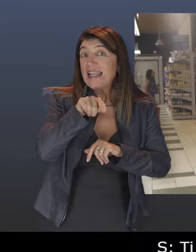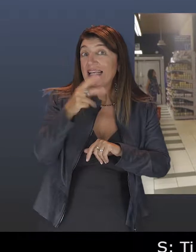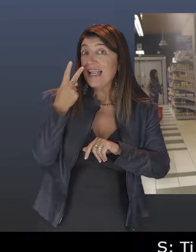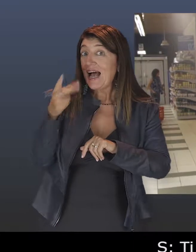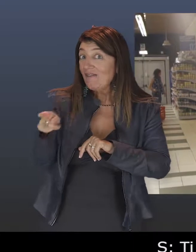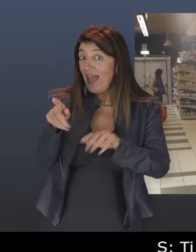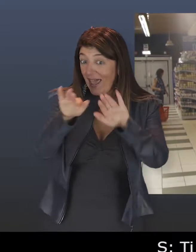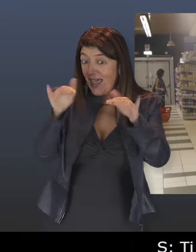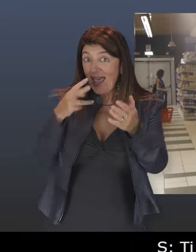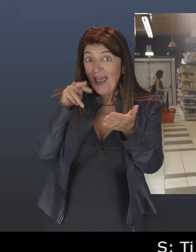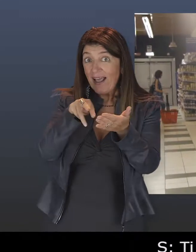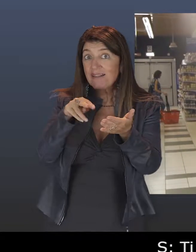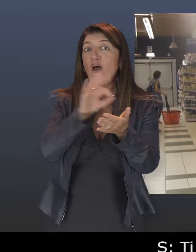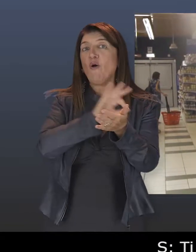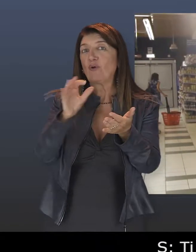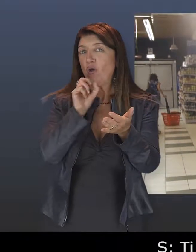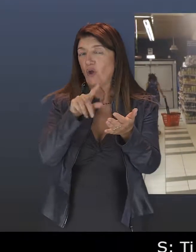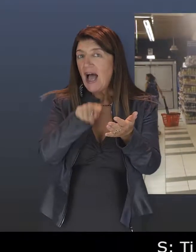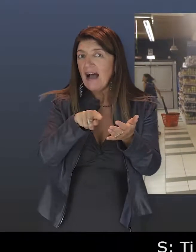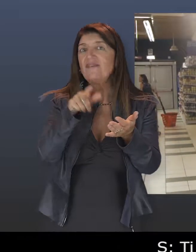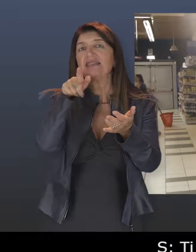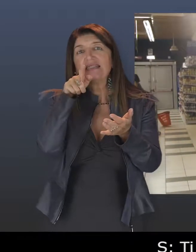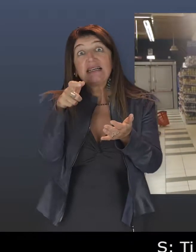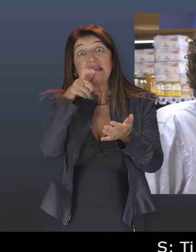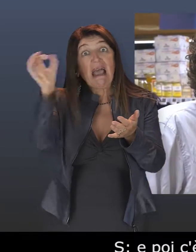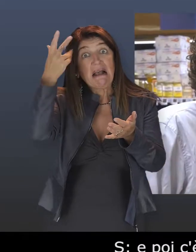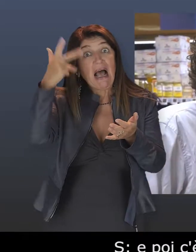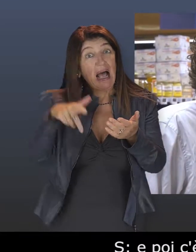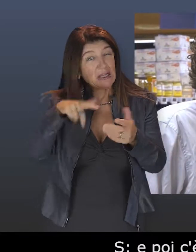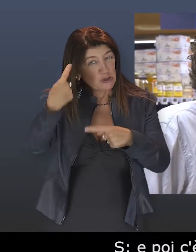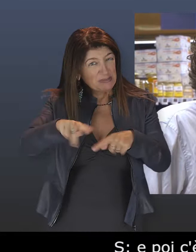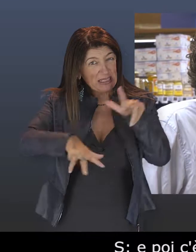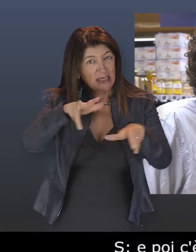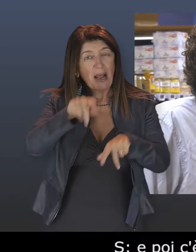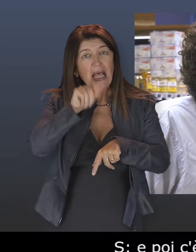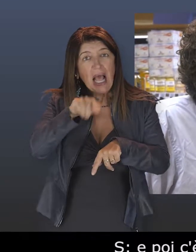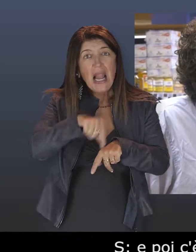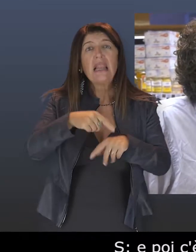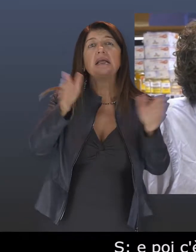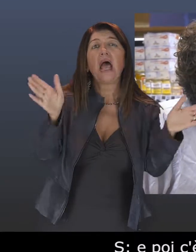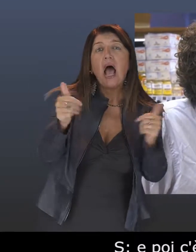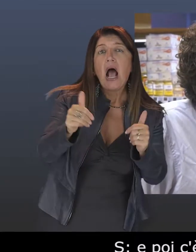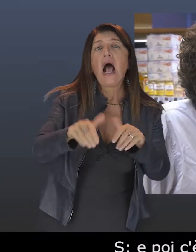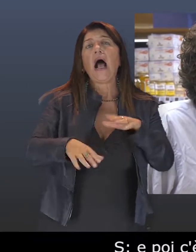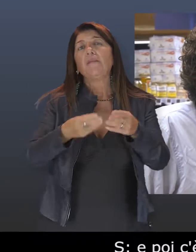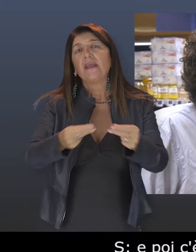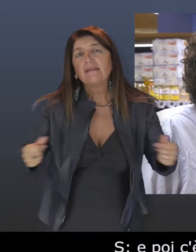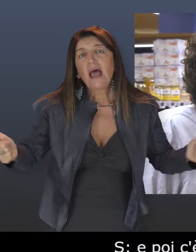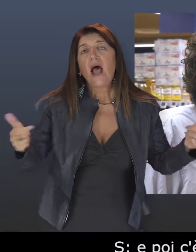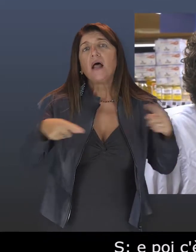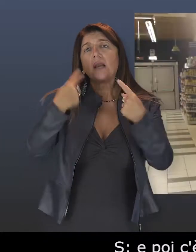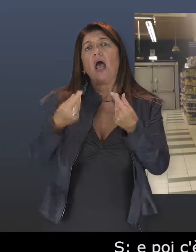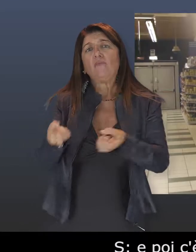vengono allevate, se allevamento biologico, a terra, in gabbia. E poi c'è la data di produzione che ci parla della loro